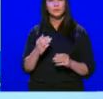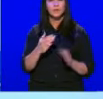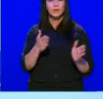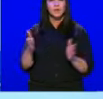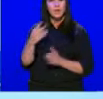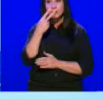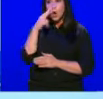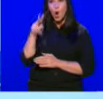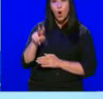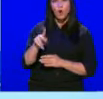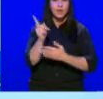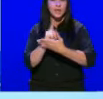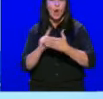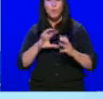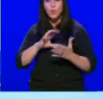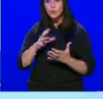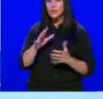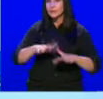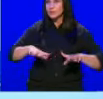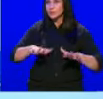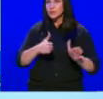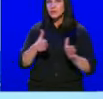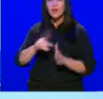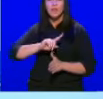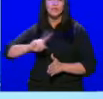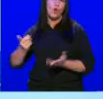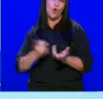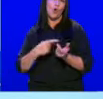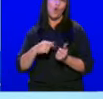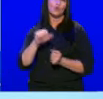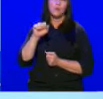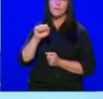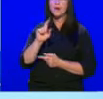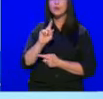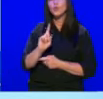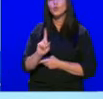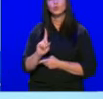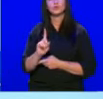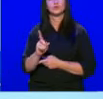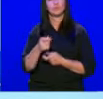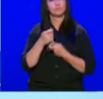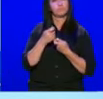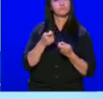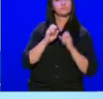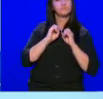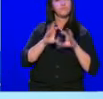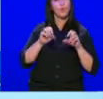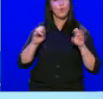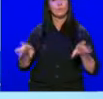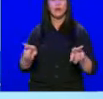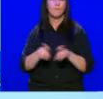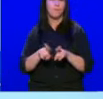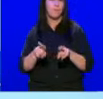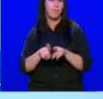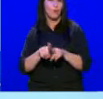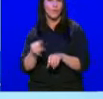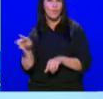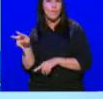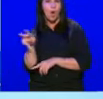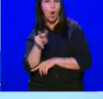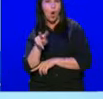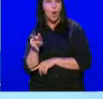геополитиката, с оглед на ситуацията, в която доколкото, сме. И доколкото партиите, които са прокламирали подобна ориентация, все